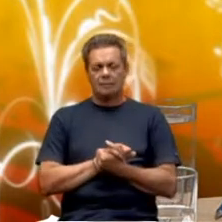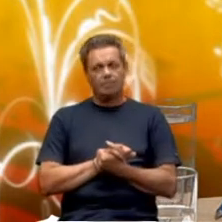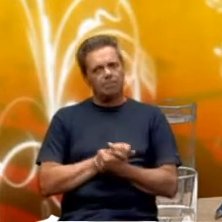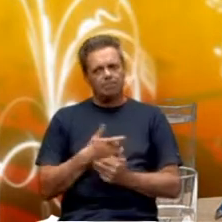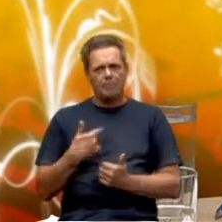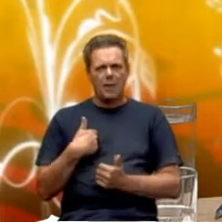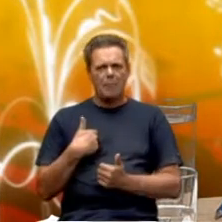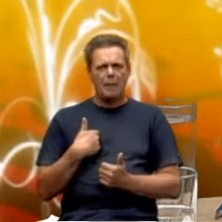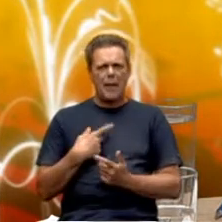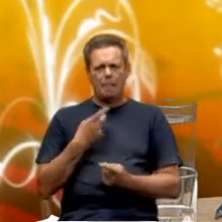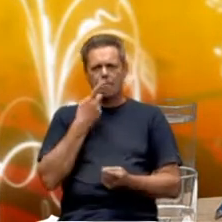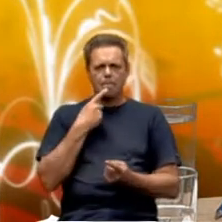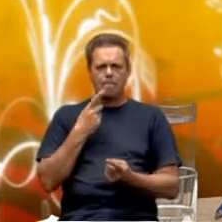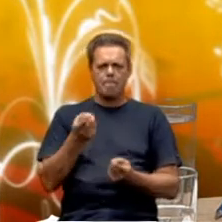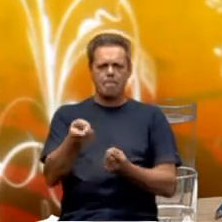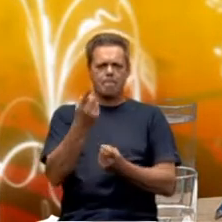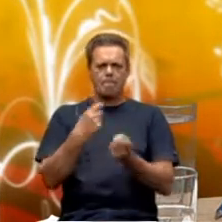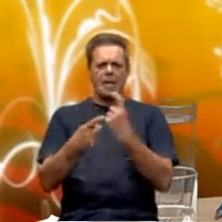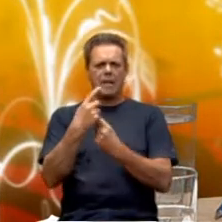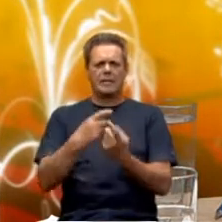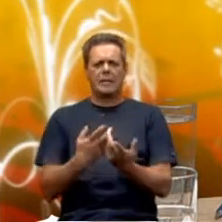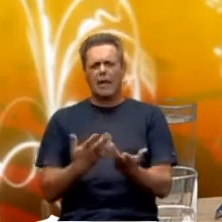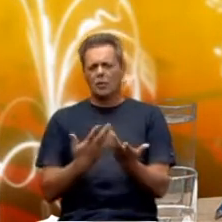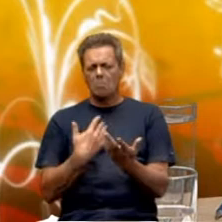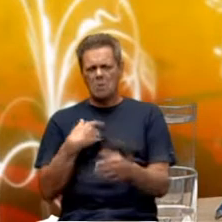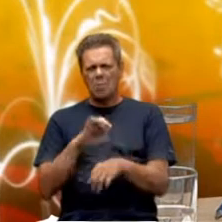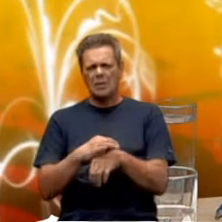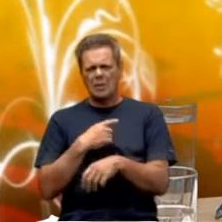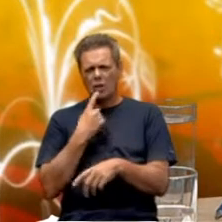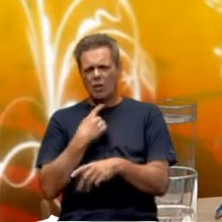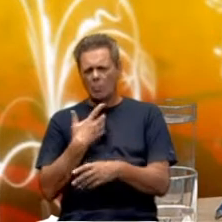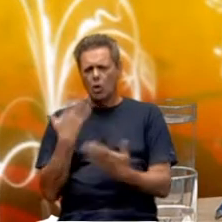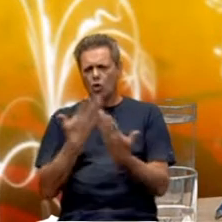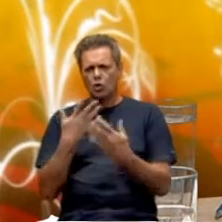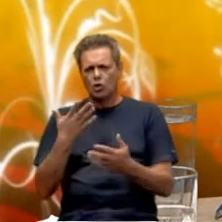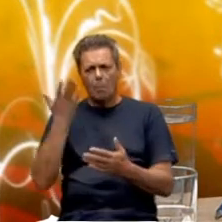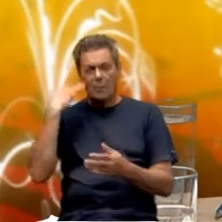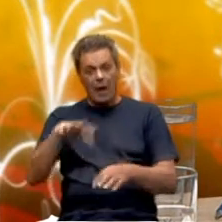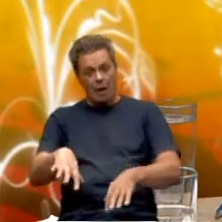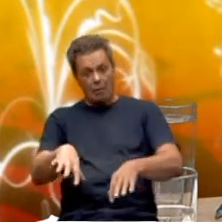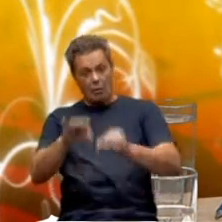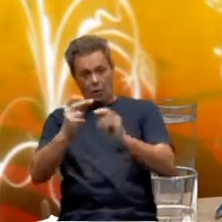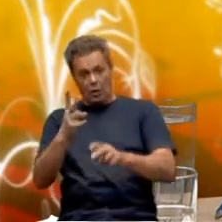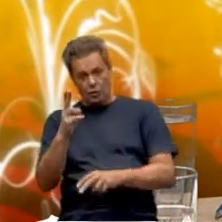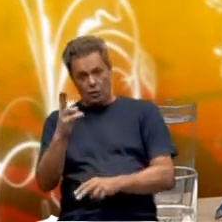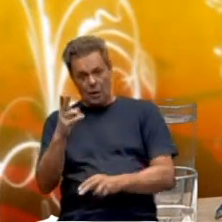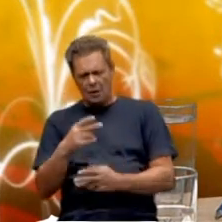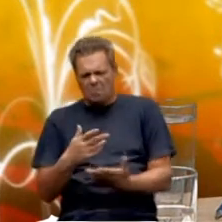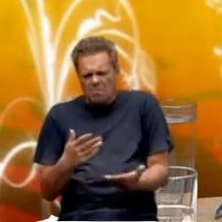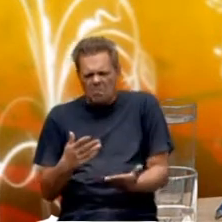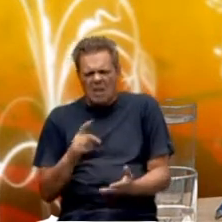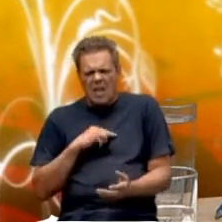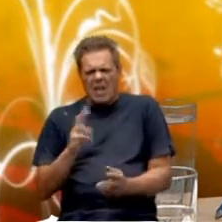vrlo intrigantno, jer svi govorimo u medicini danas, što prije otkriješ. Ja ne vjerujem da je